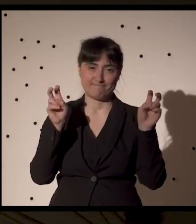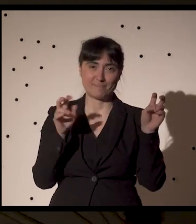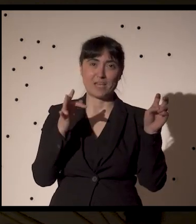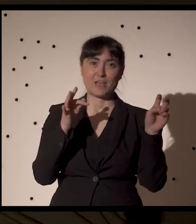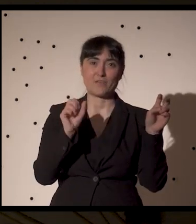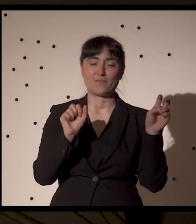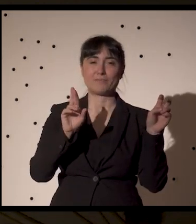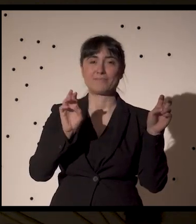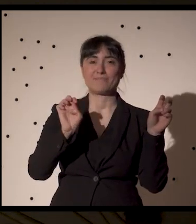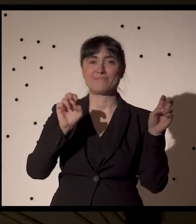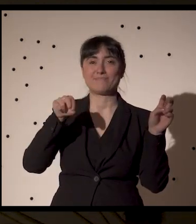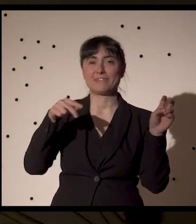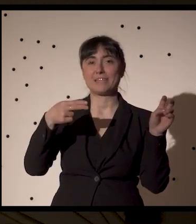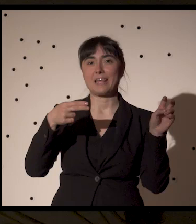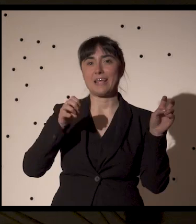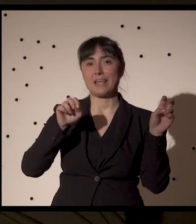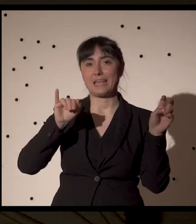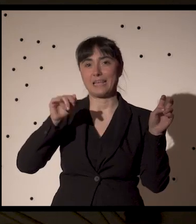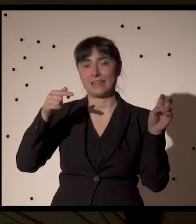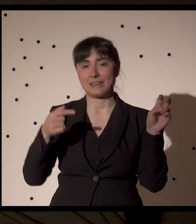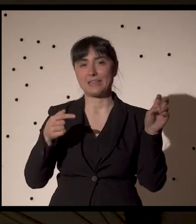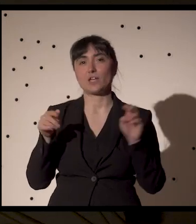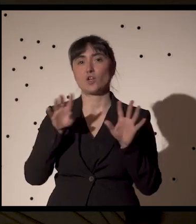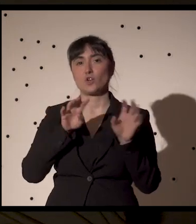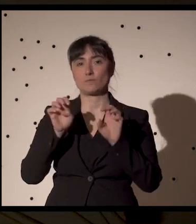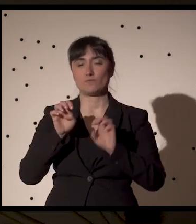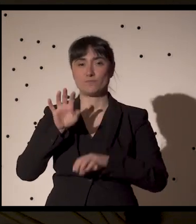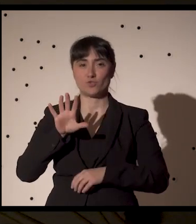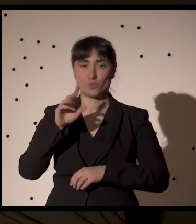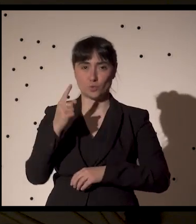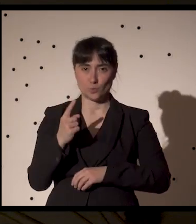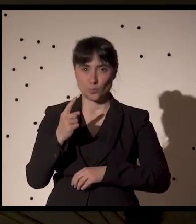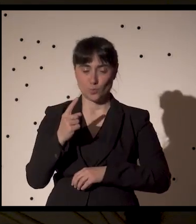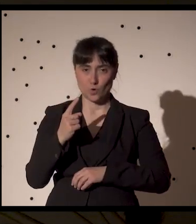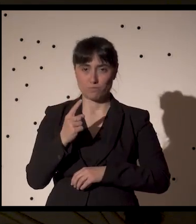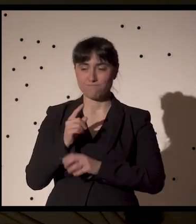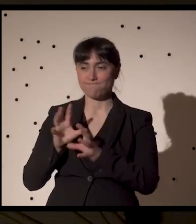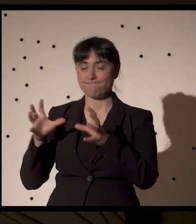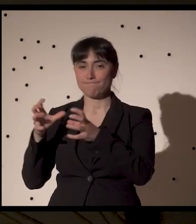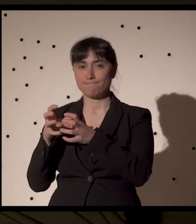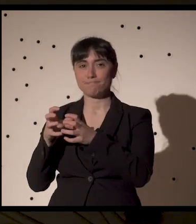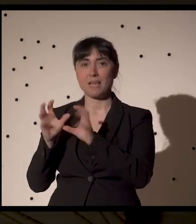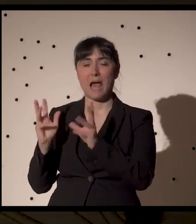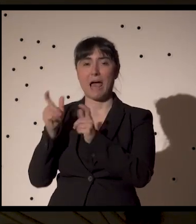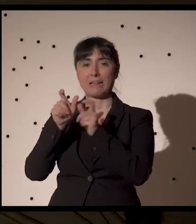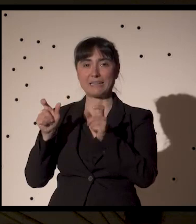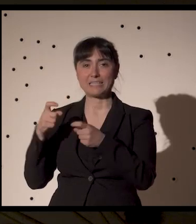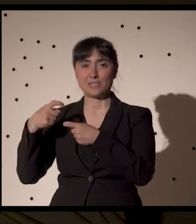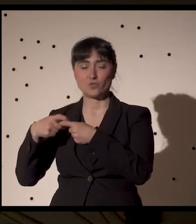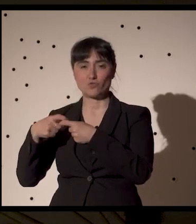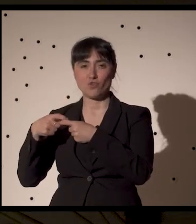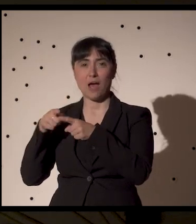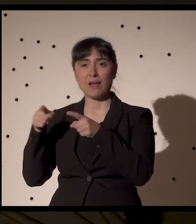che verrà portato in scena da un collettivo di artisti associati del nostro teatro mi riferisco a